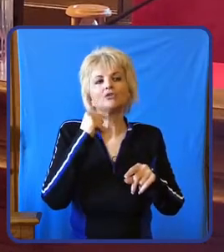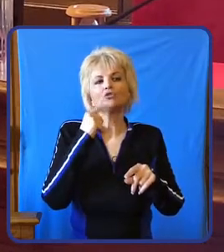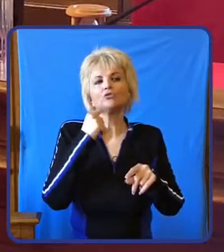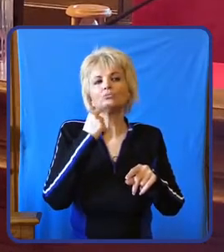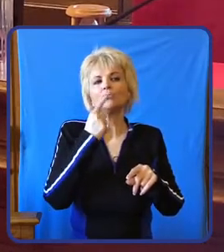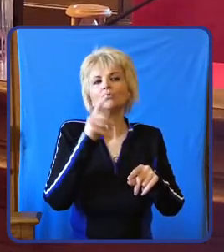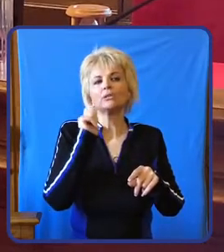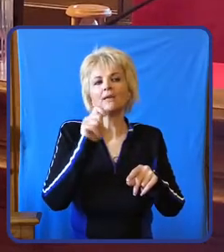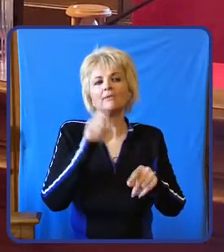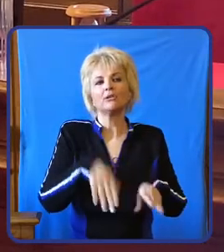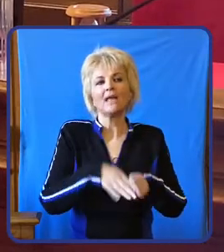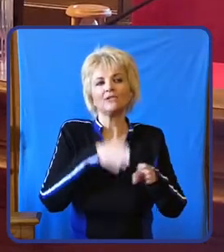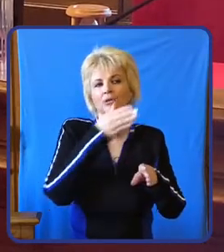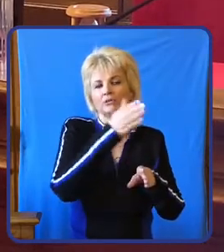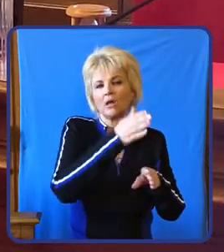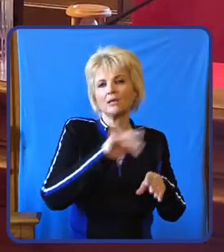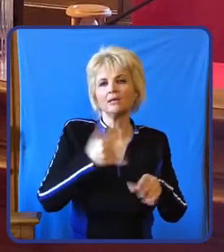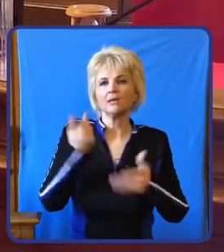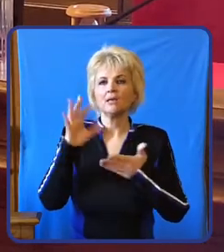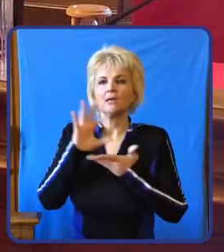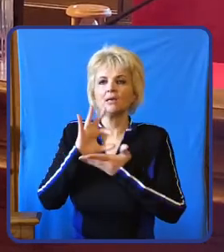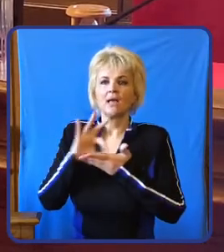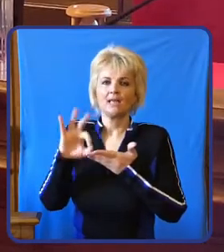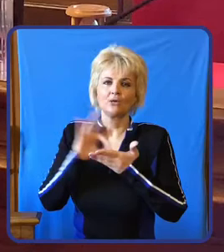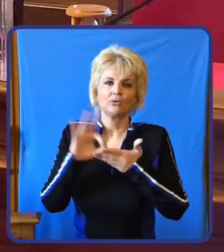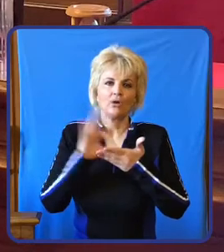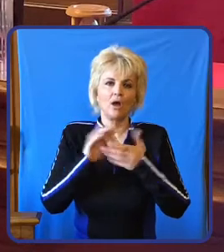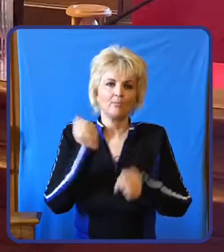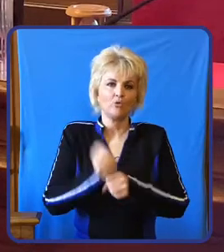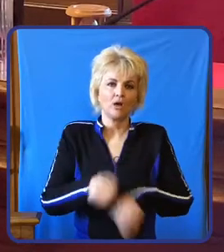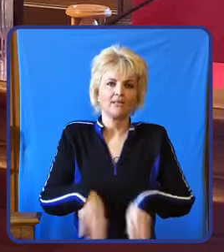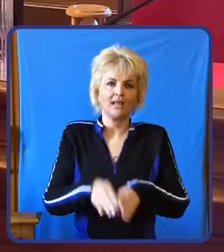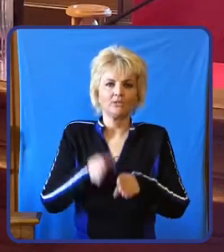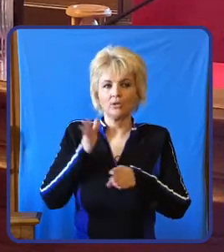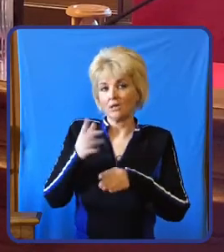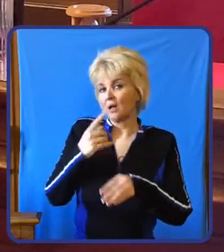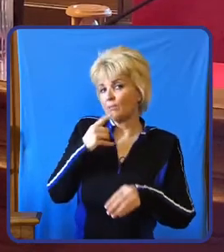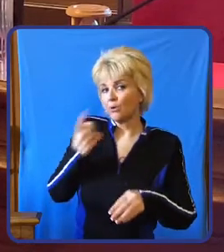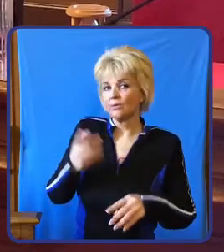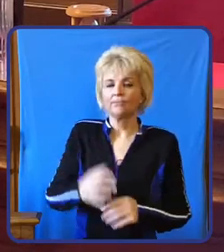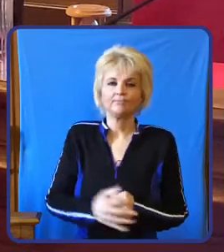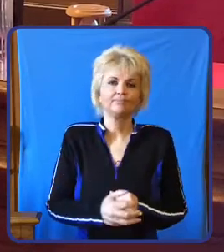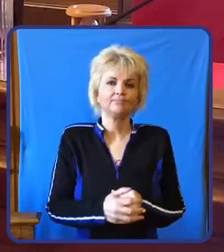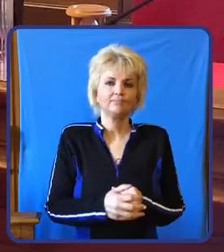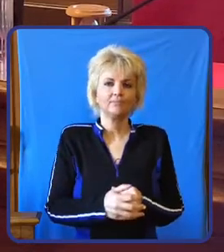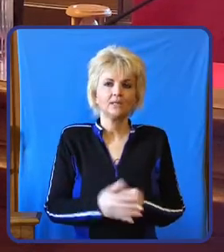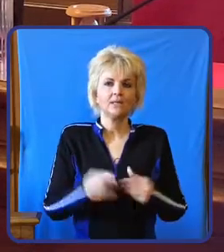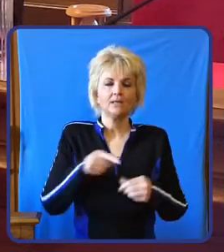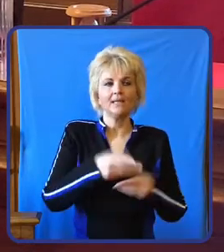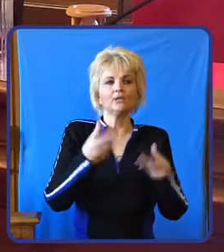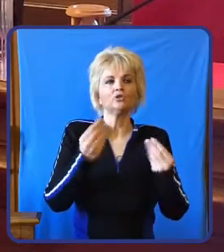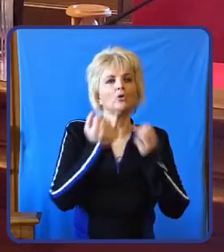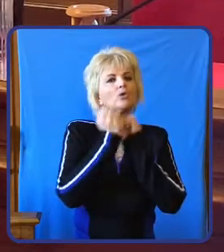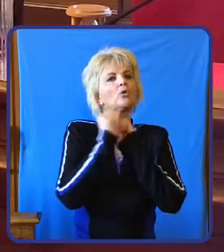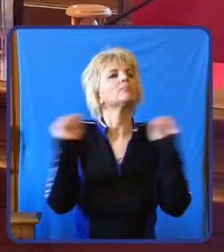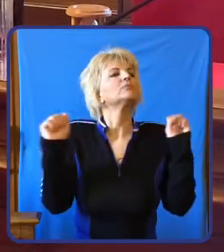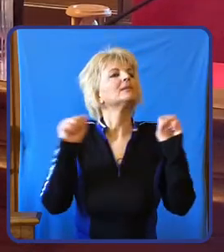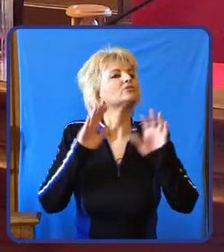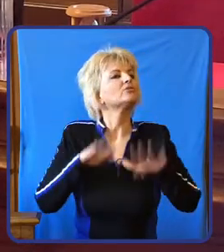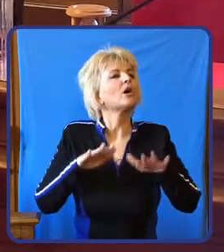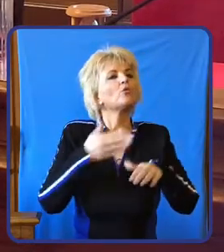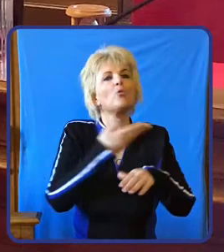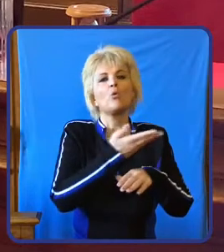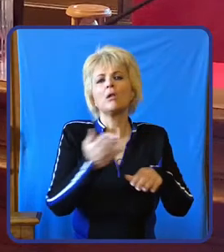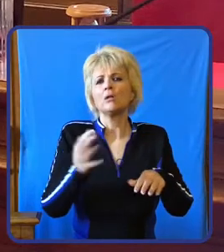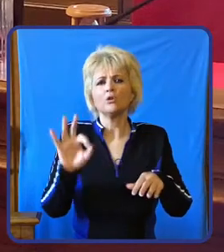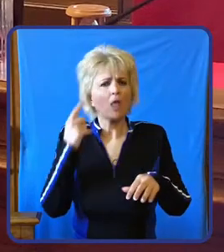a képviselőtársakhoz és az iroda munkatársai felé, hogy itt sok kommunista ül. Jó hallottam? Ezt